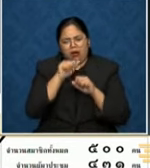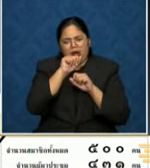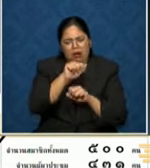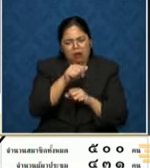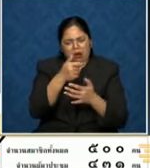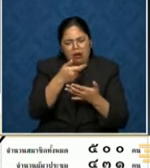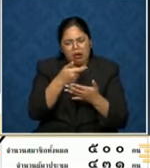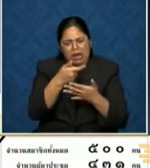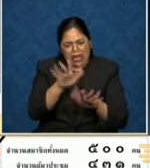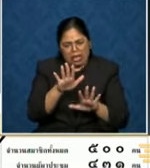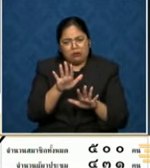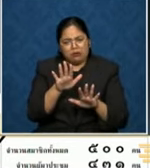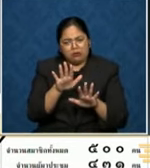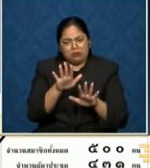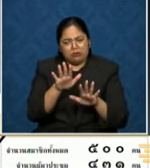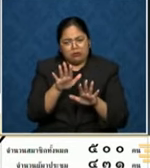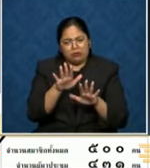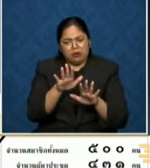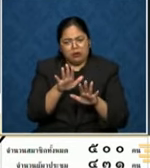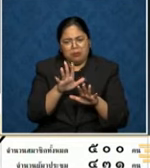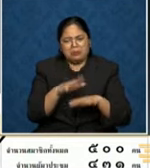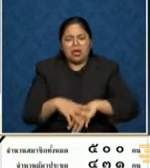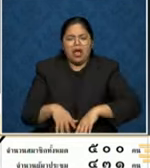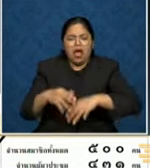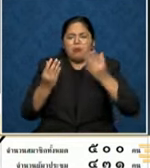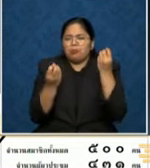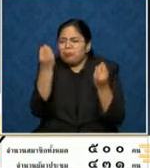ของที่เราเรียกว่าในพื้นที่อุทยาน